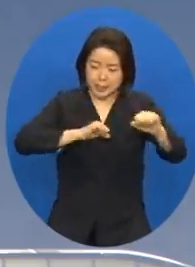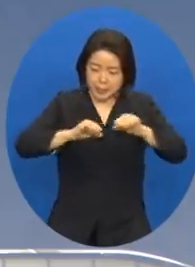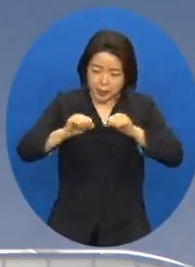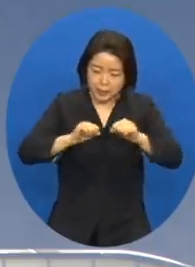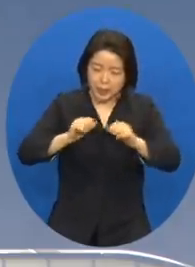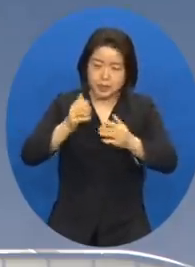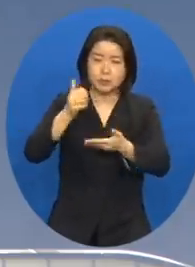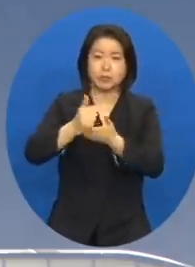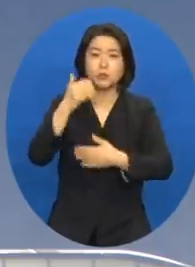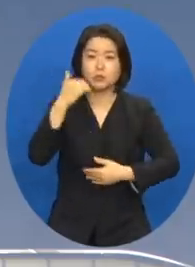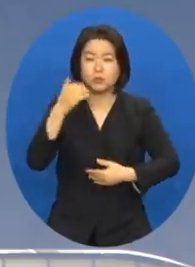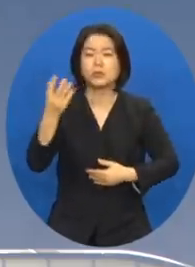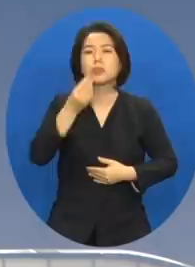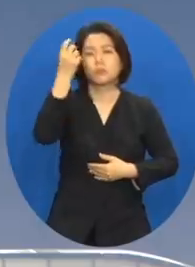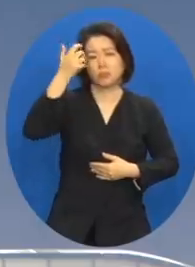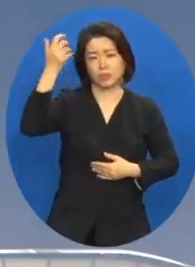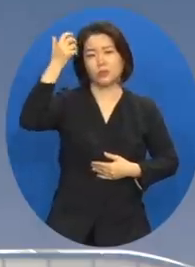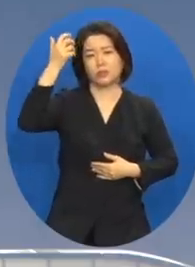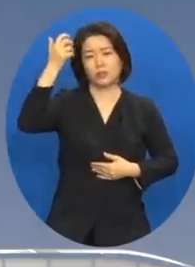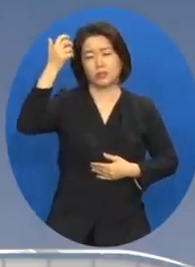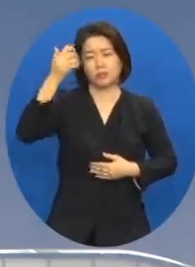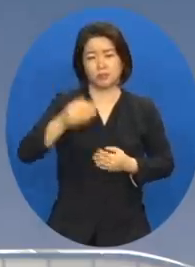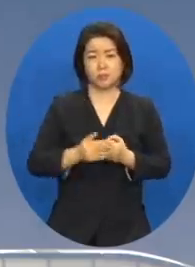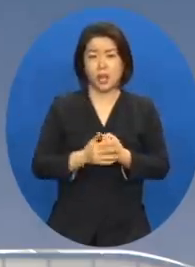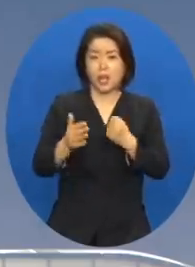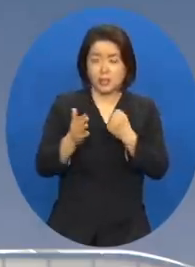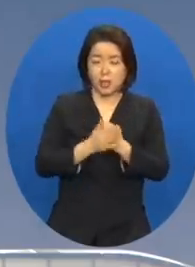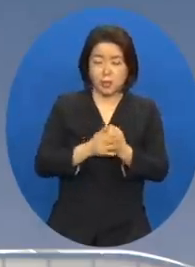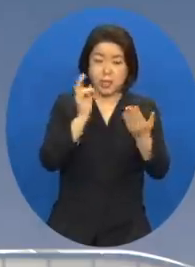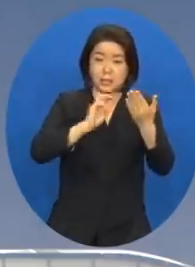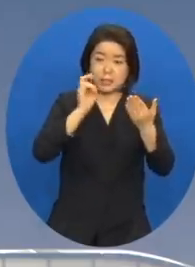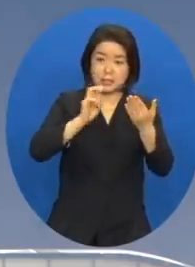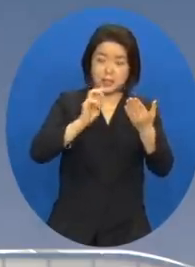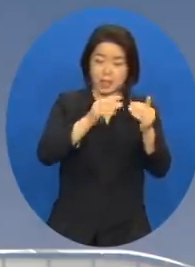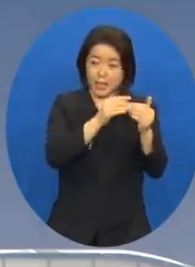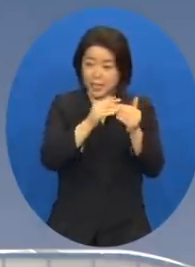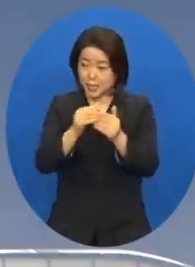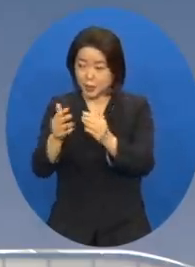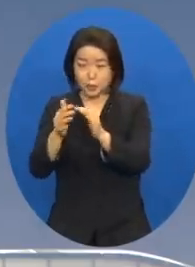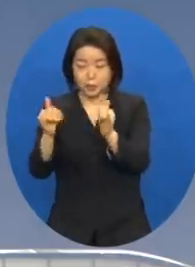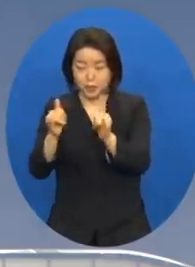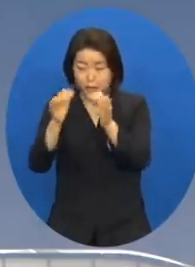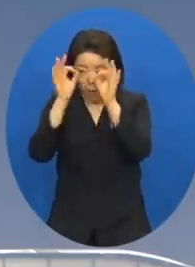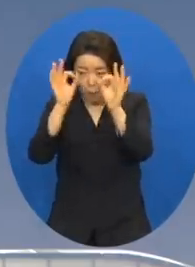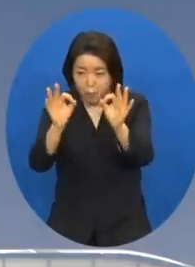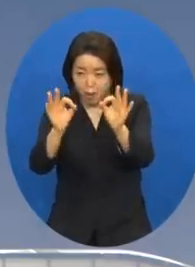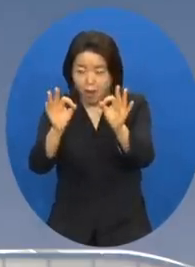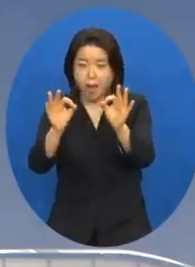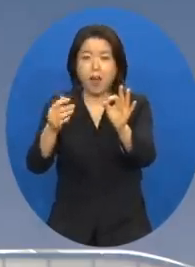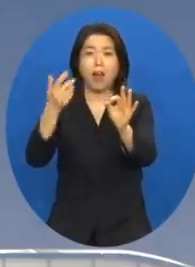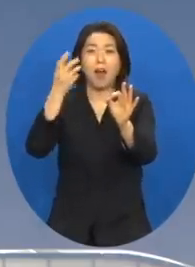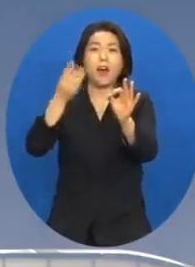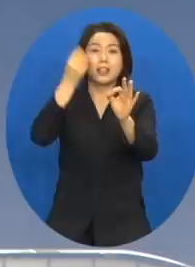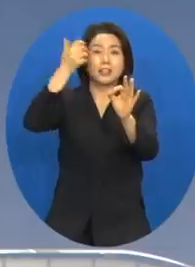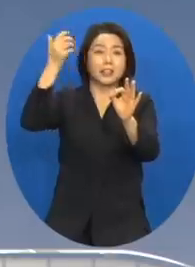분은 성령이십니다. 그러니 찬양 인도자를 보며 우리는 성령님을 본 거예요.